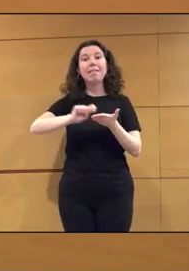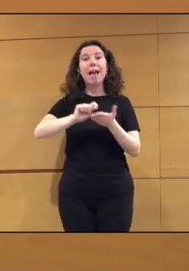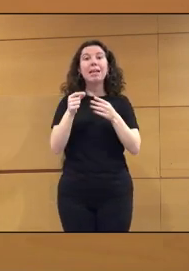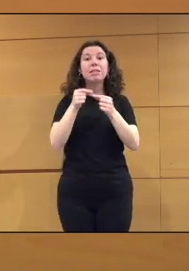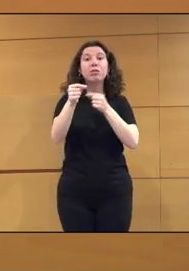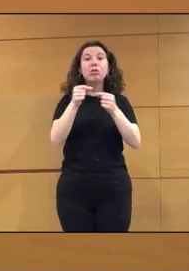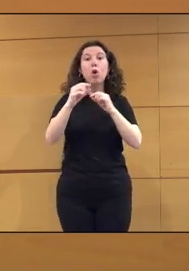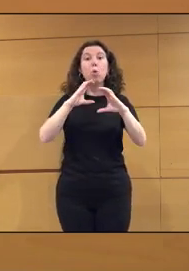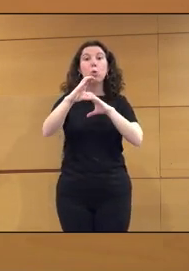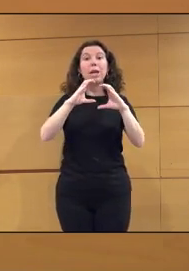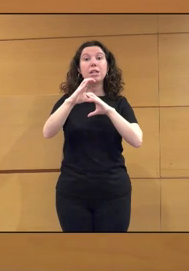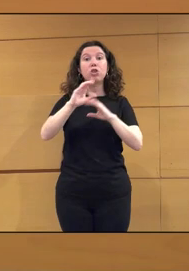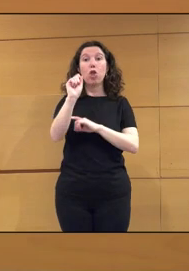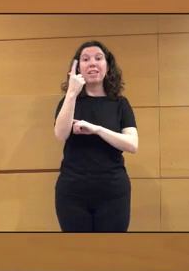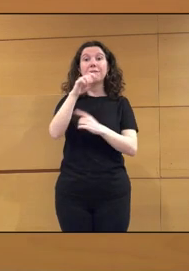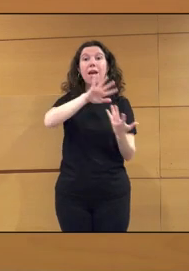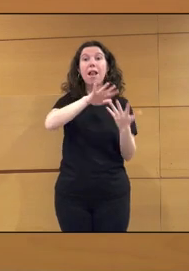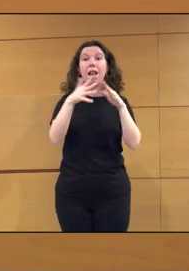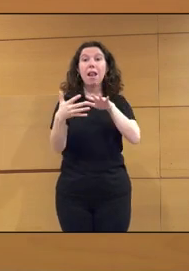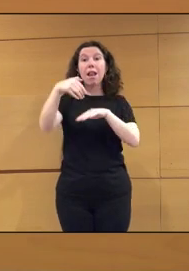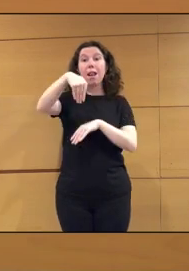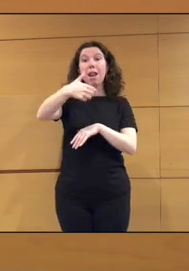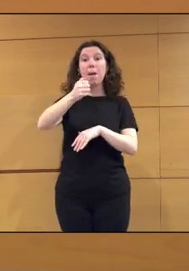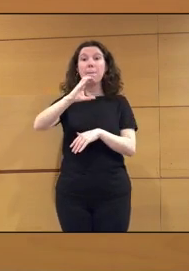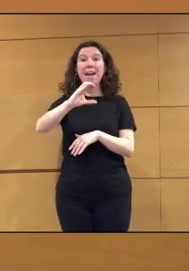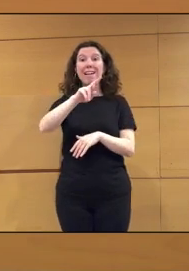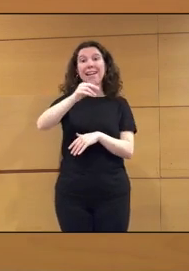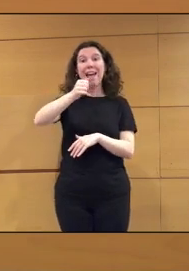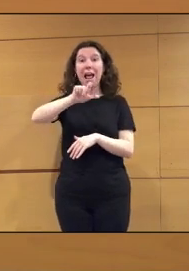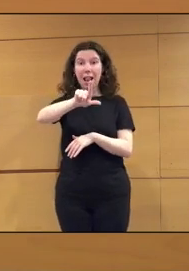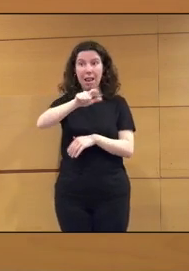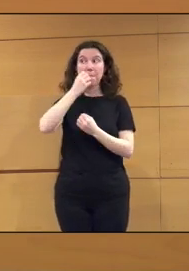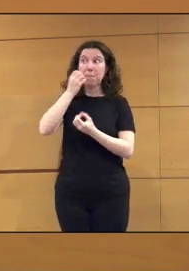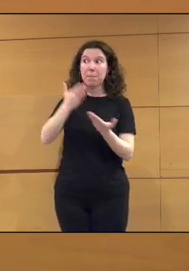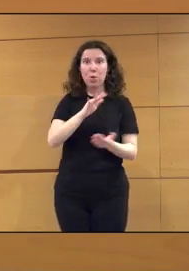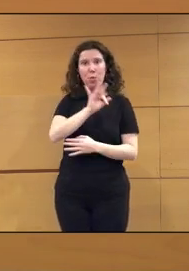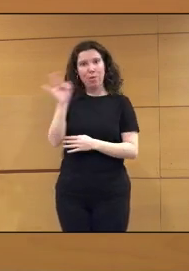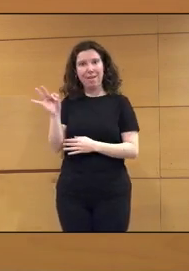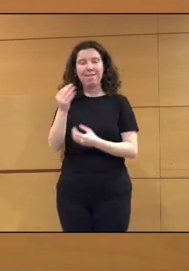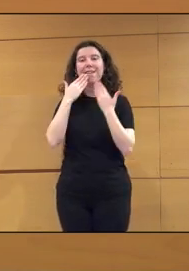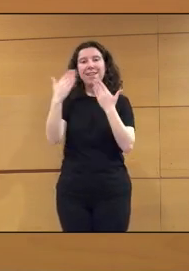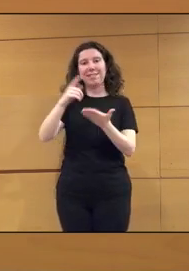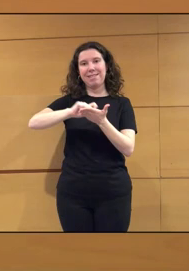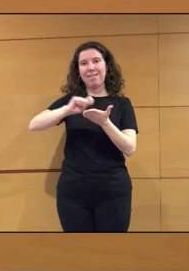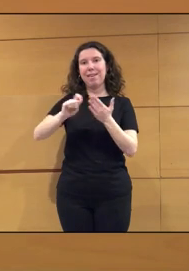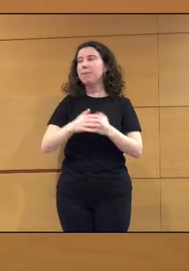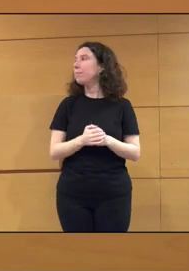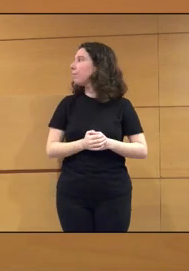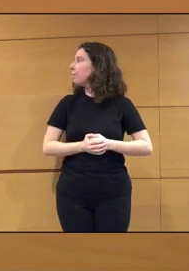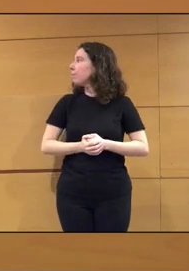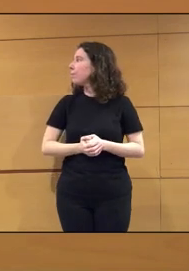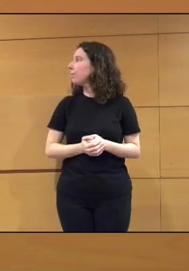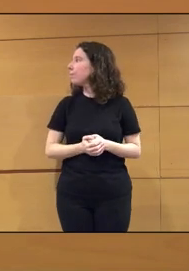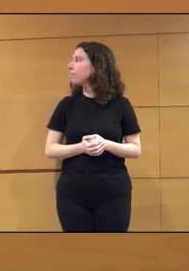Telecomunicacions i Transformació Digital, el Marc Real, perquè ens donarà la benvinguda. Moltíssimes gràcies, secretari. Bon dia.